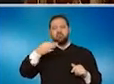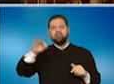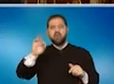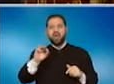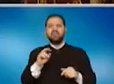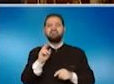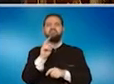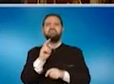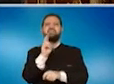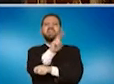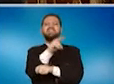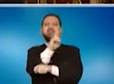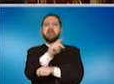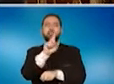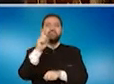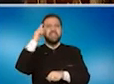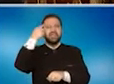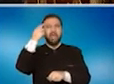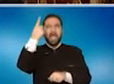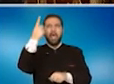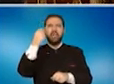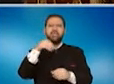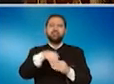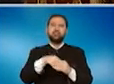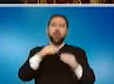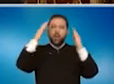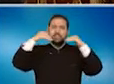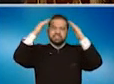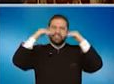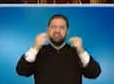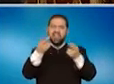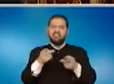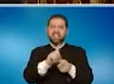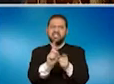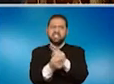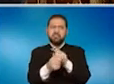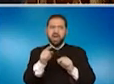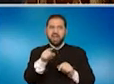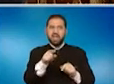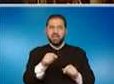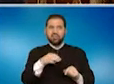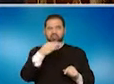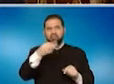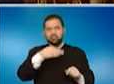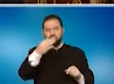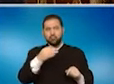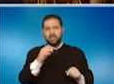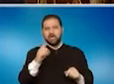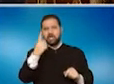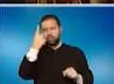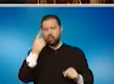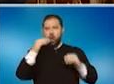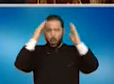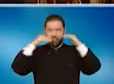cu gânduri necurate, nici nu se gândea ea că într-o zi, așa obișnuită, va veni schimbarea ei. Și ne spune că într-o